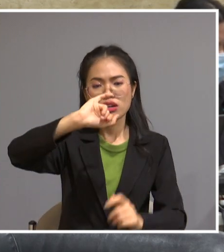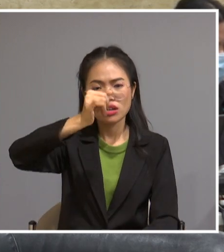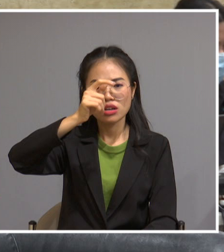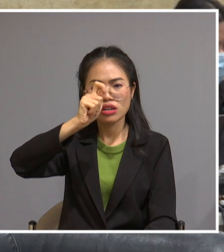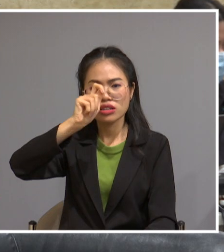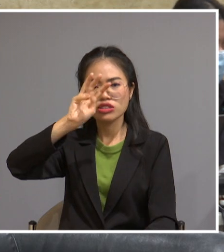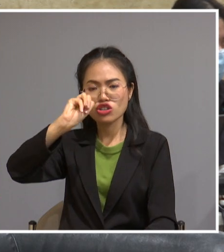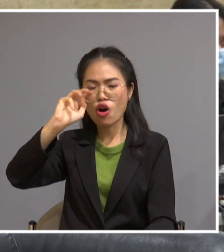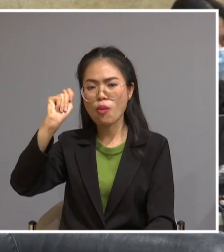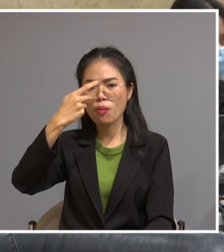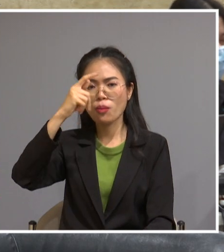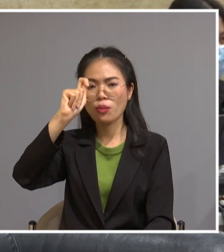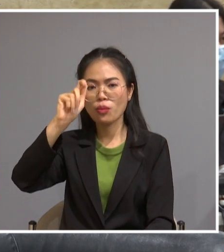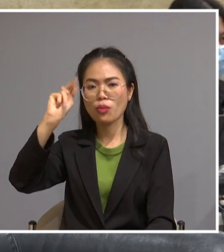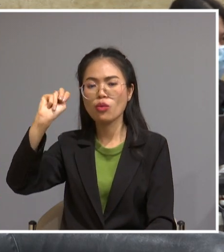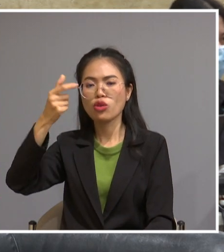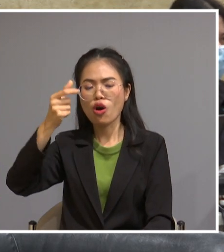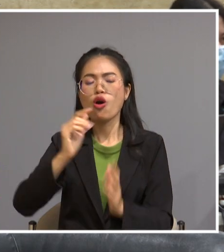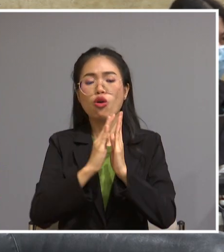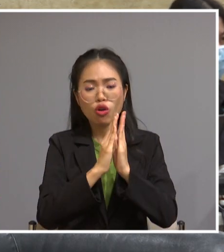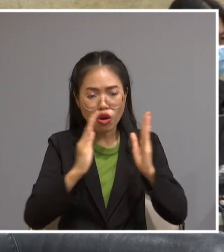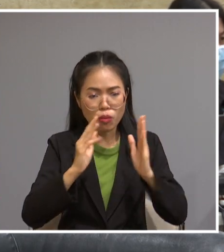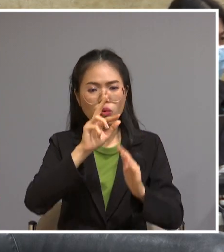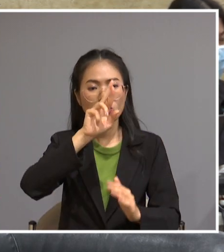เพื่ประโยชนของพี่น้องประชาชน